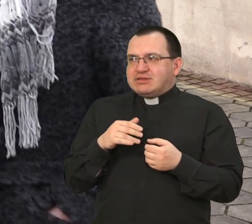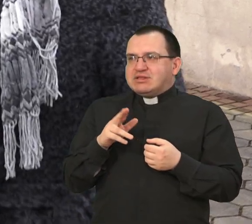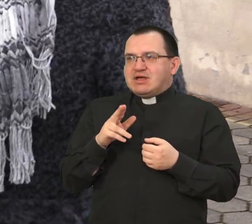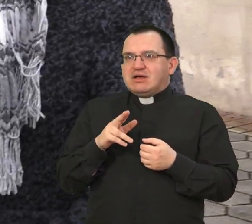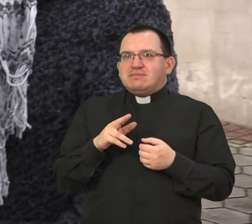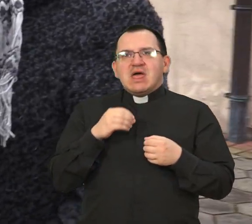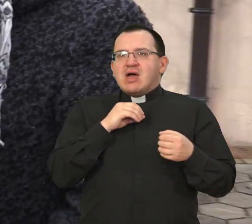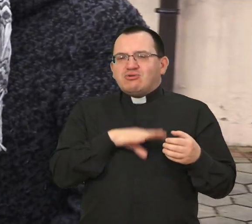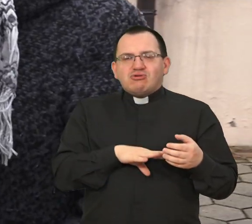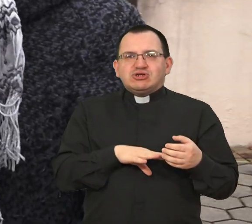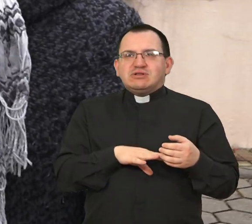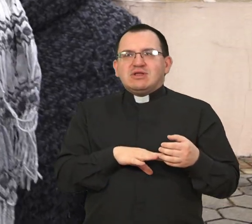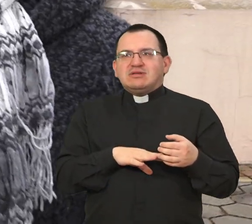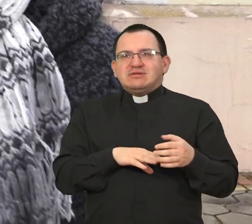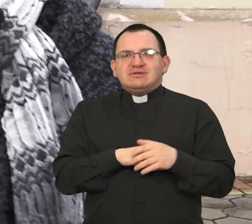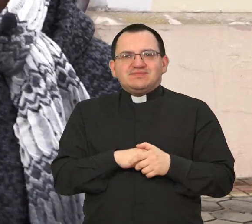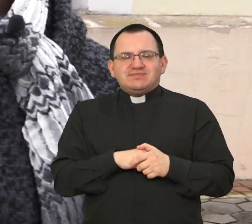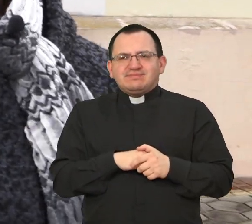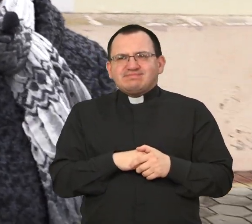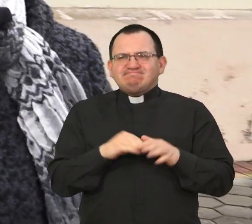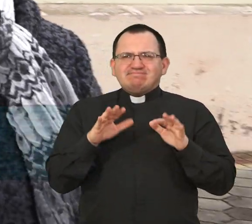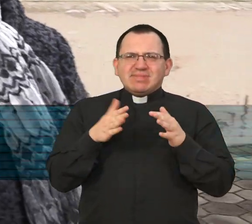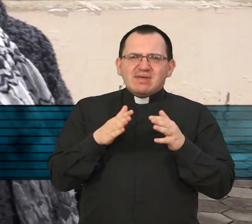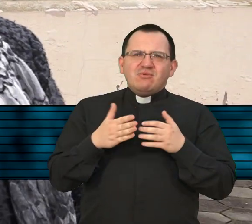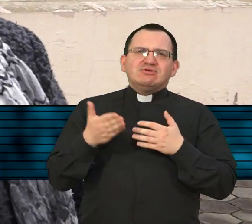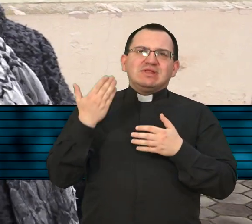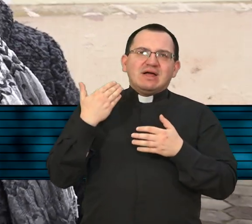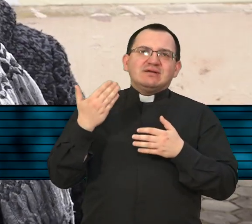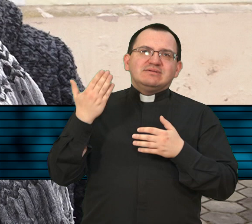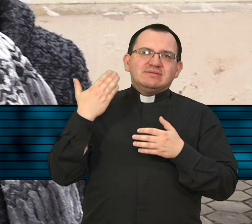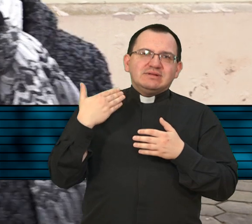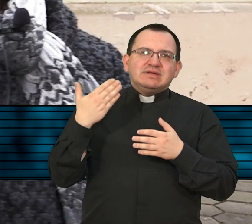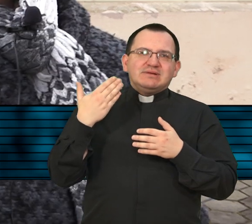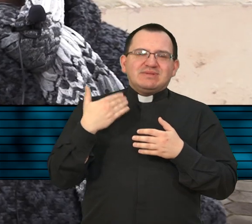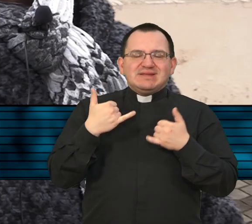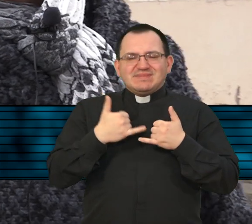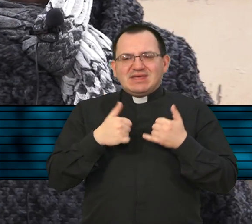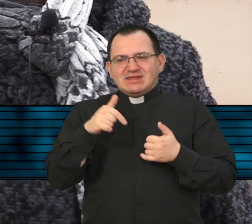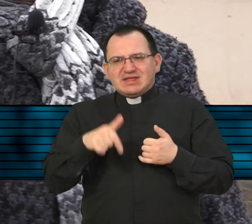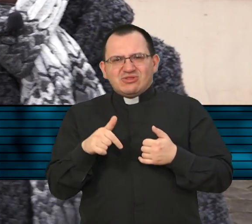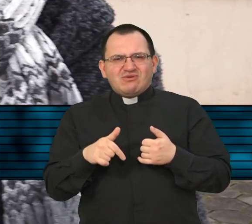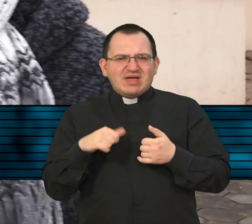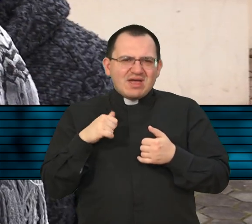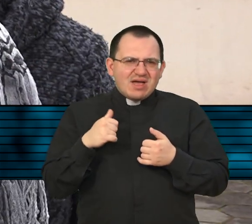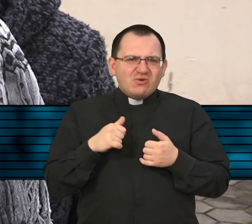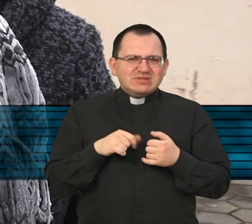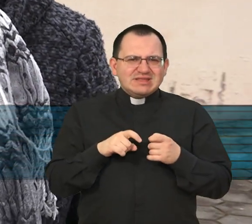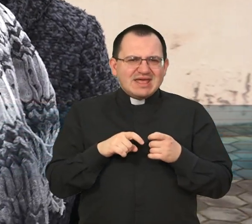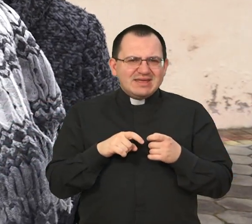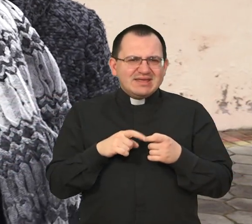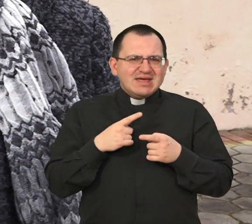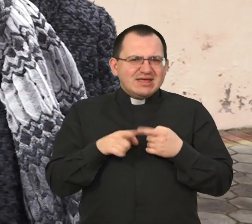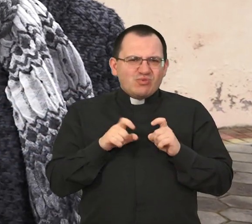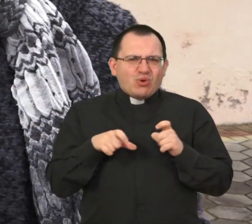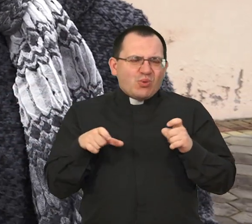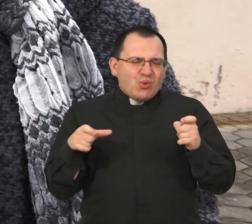ima. Rođendani, to tako. Možda prije, sad ove zadnje godine kad je bilo